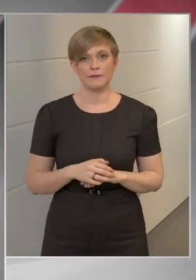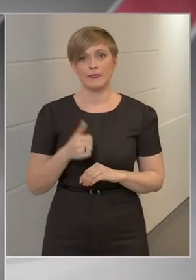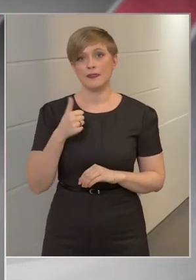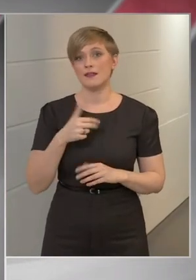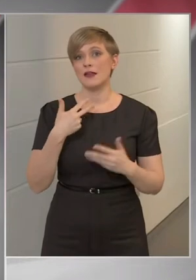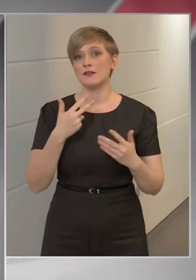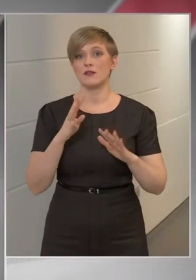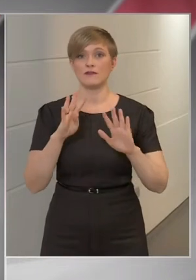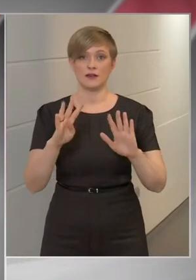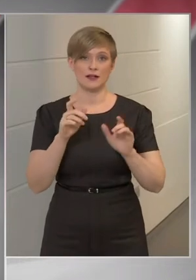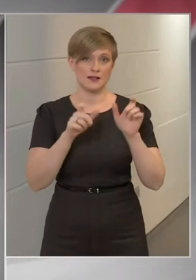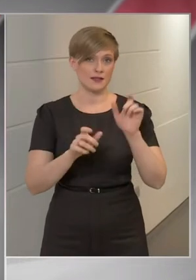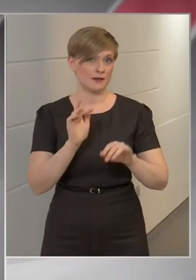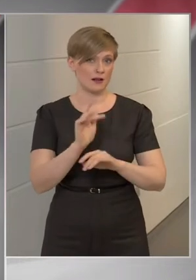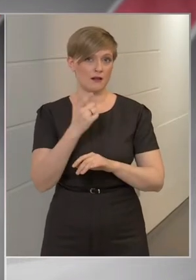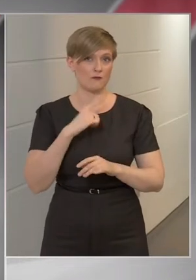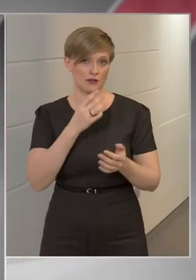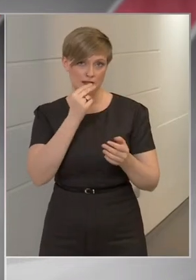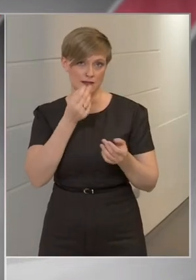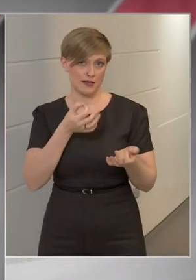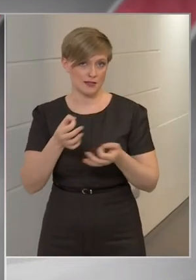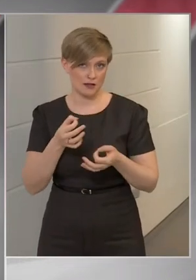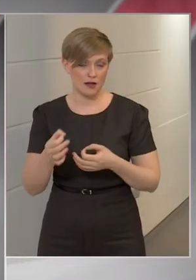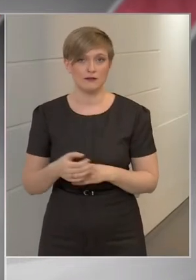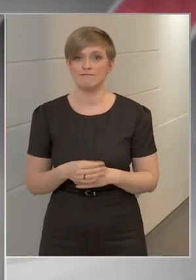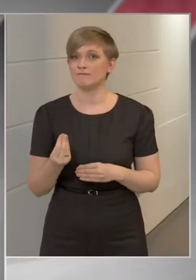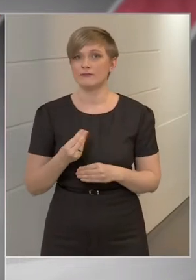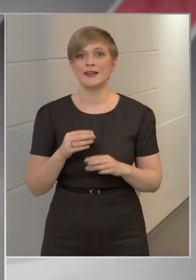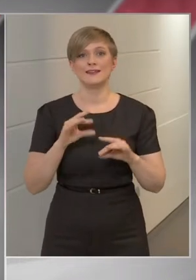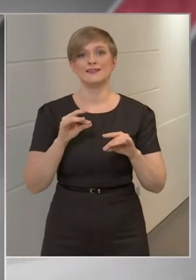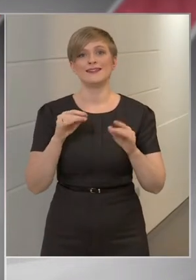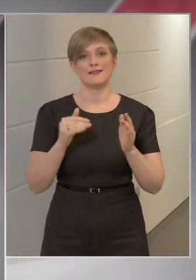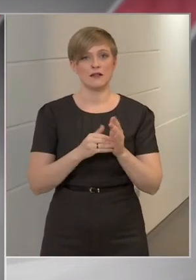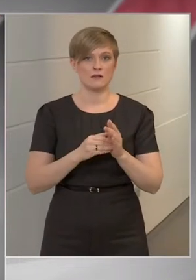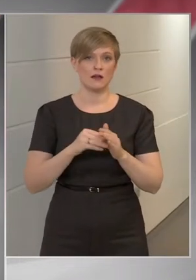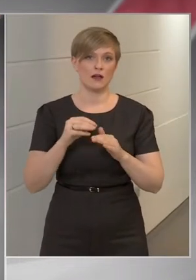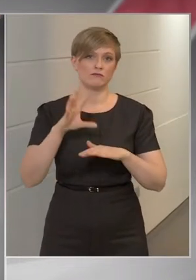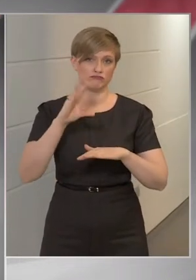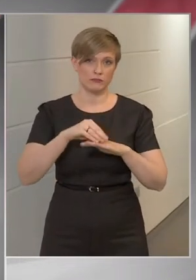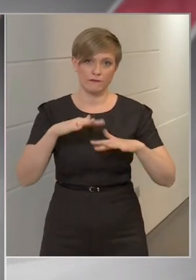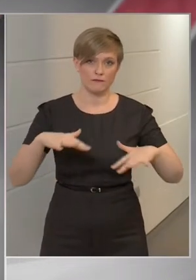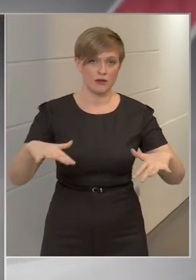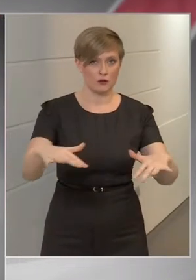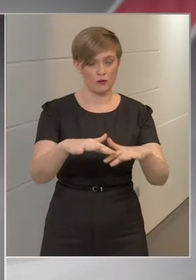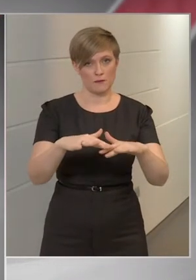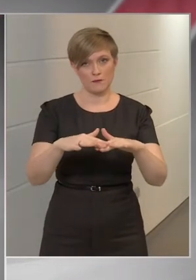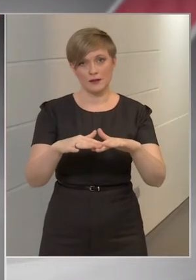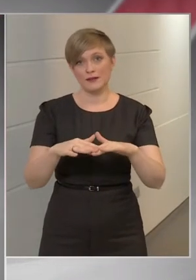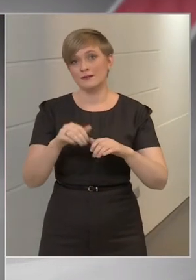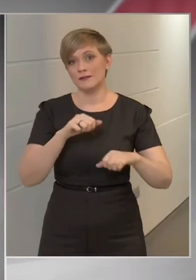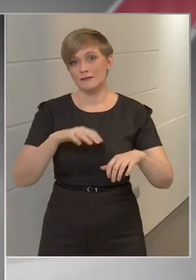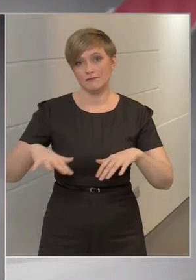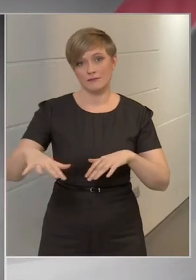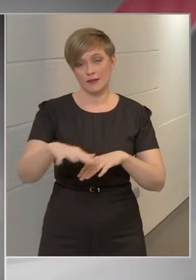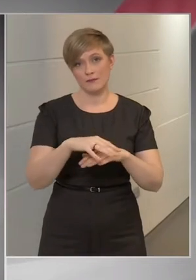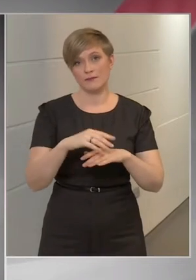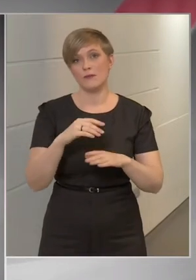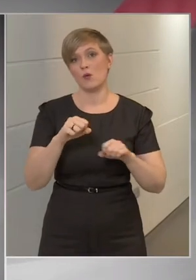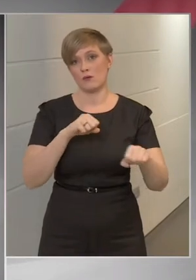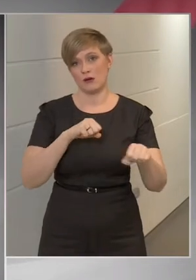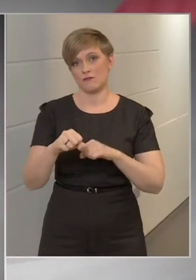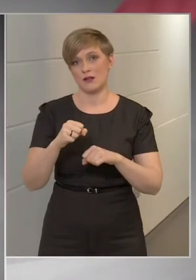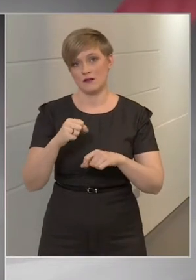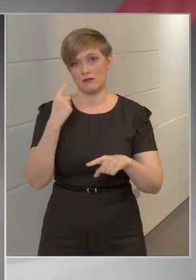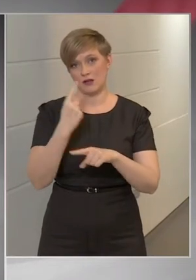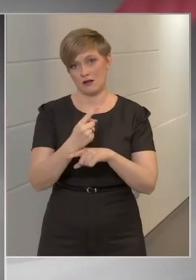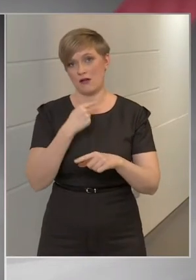189 személye szemben intézkedtünk, mert a 10 ezer főnél nagyobb lakonépességű település területén az önkormányzati